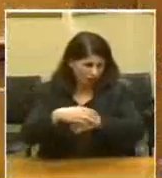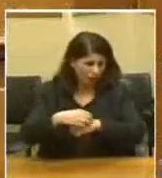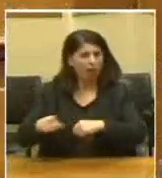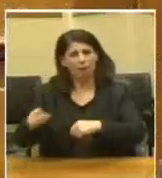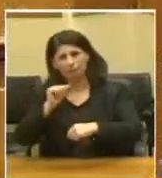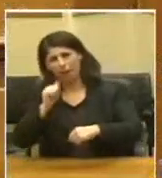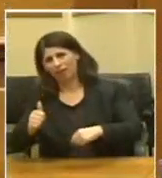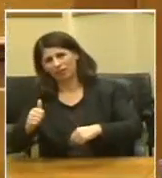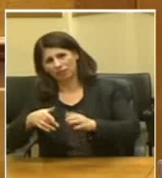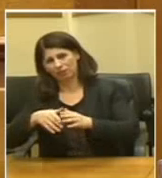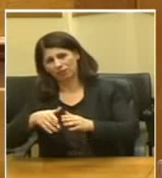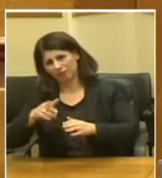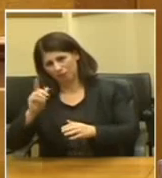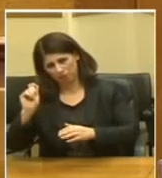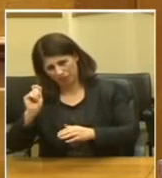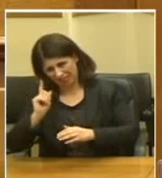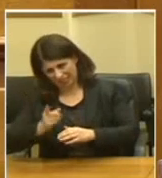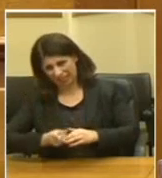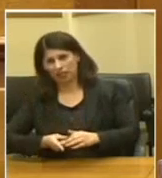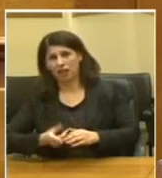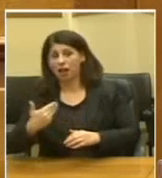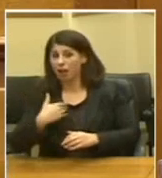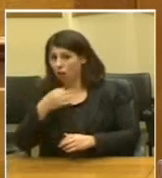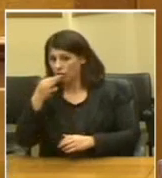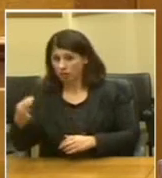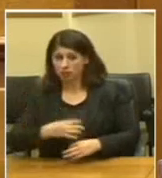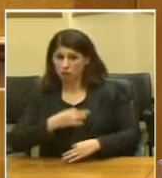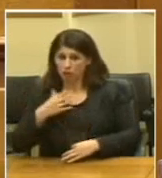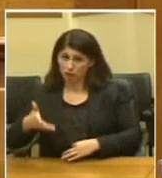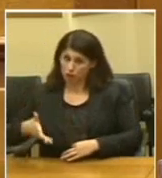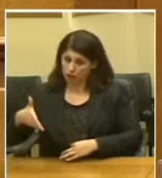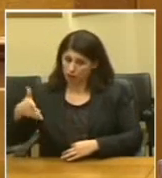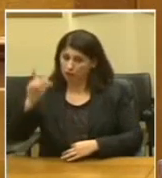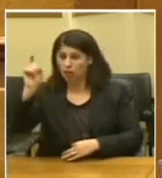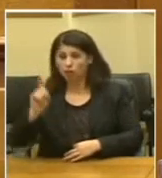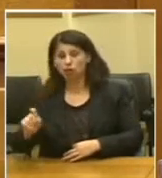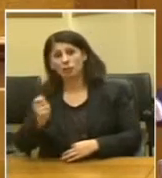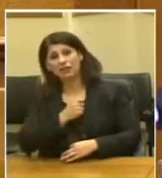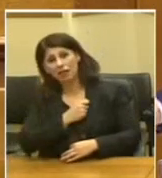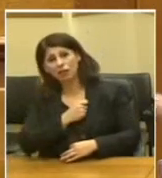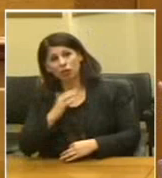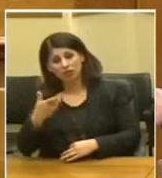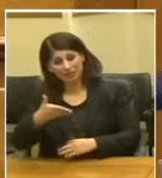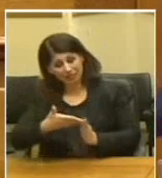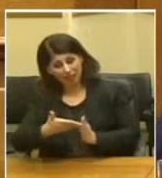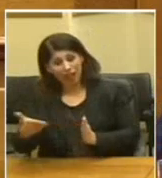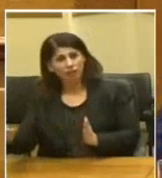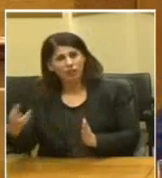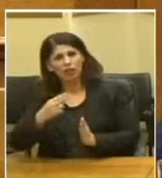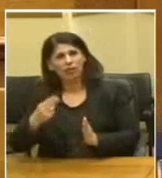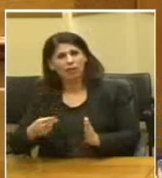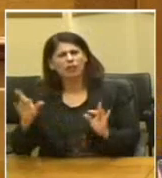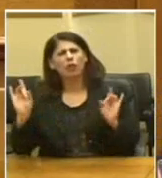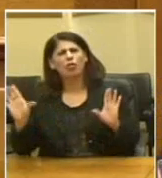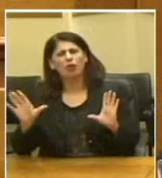Εγώ όμως θα σας πω, κύριε Μητσοτάκη, μπορεί να θεωρείτε ότι σε αυτά τα θέματα είναι τζάμπα να λέτε